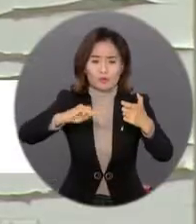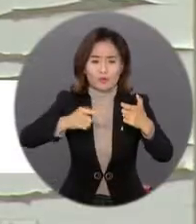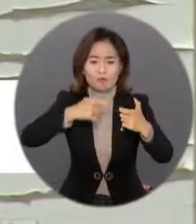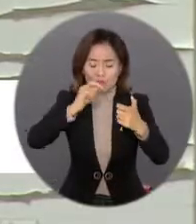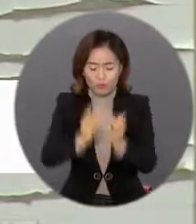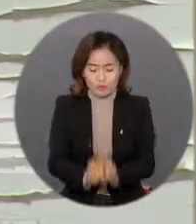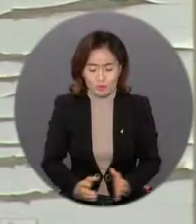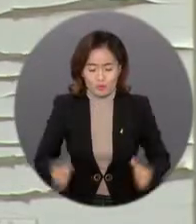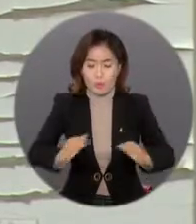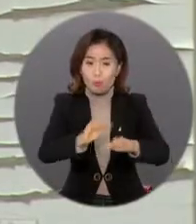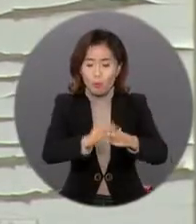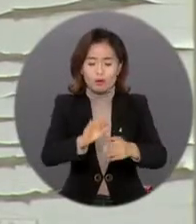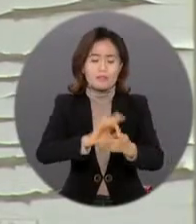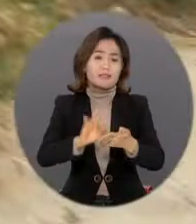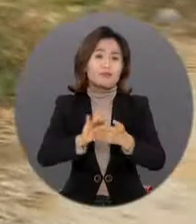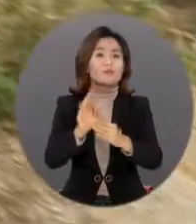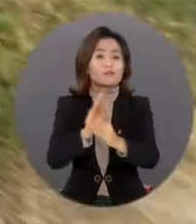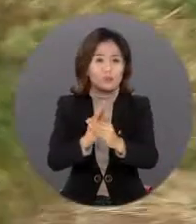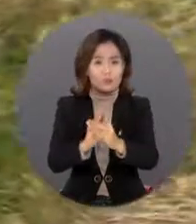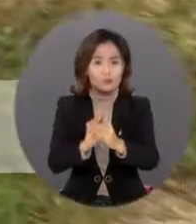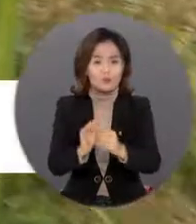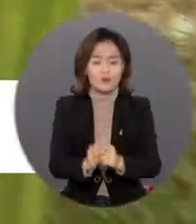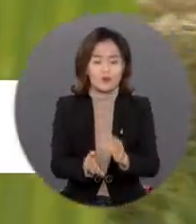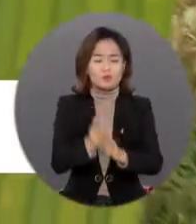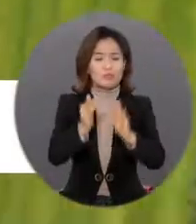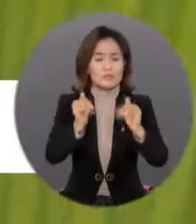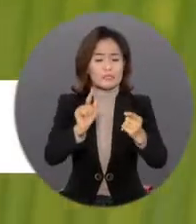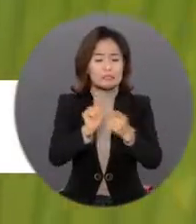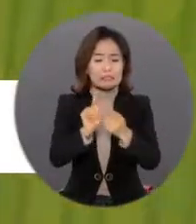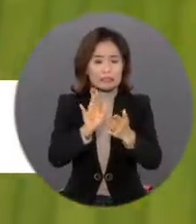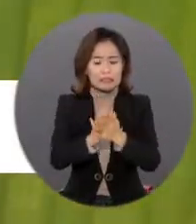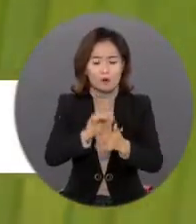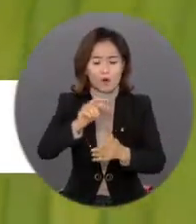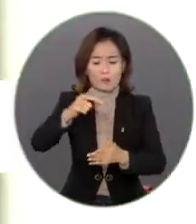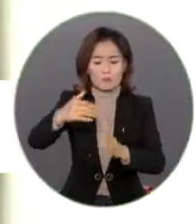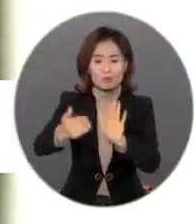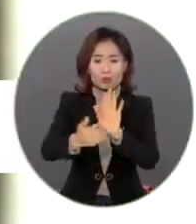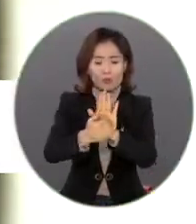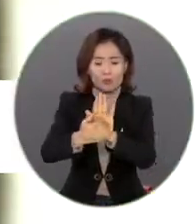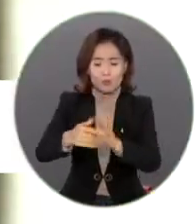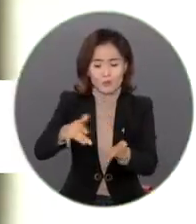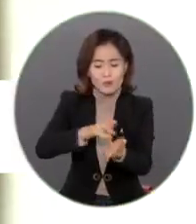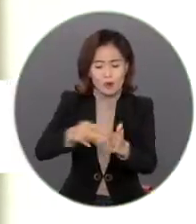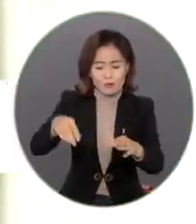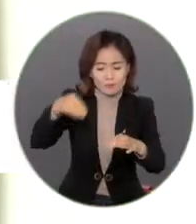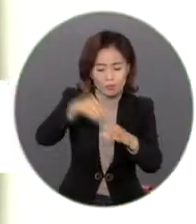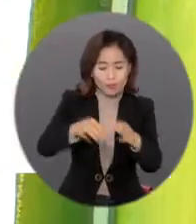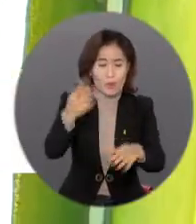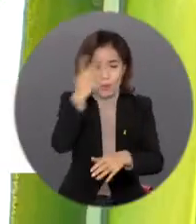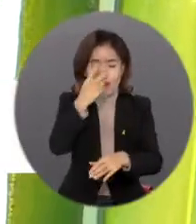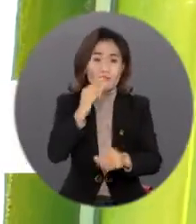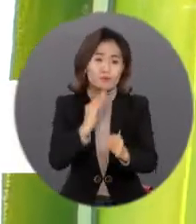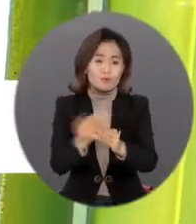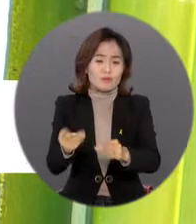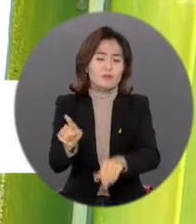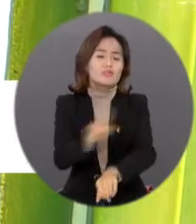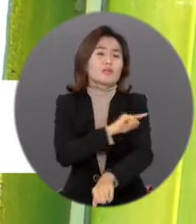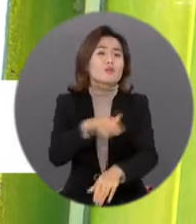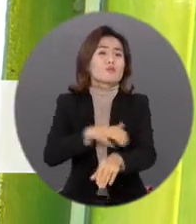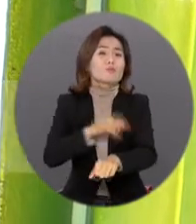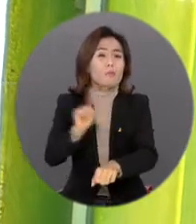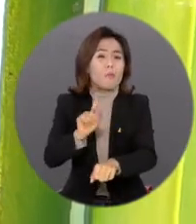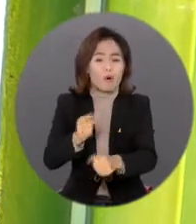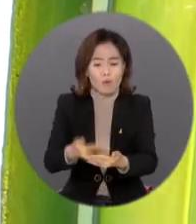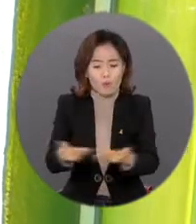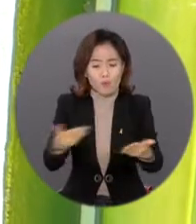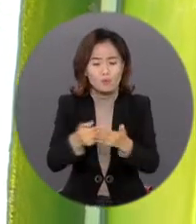물탱크에 보관했다 사용하고 있습니다. 주민들이 직접 소독약을 넣는 등 관리도 번거롭지만 무엇보다 불편한 건